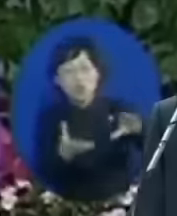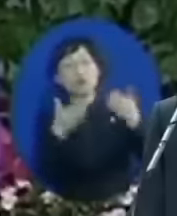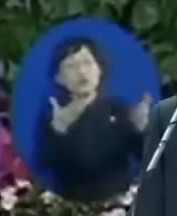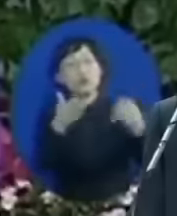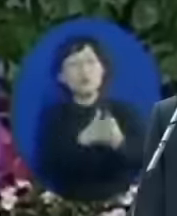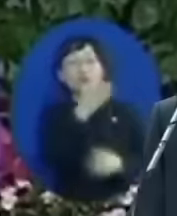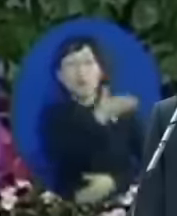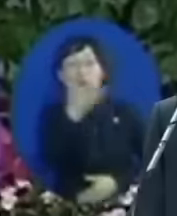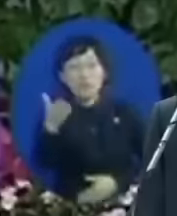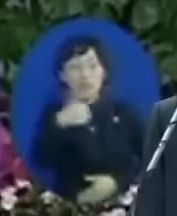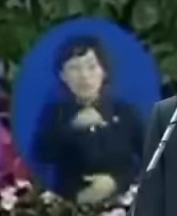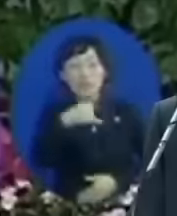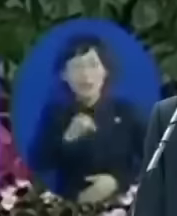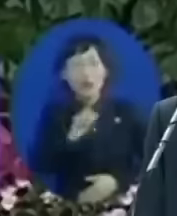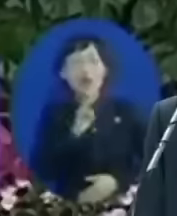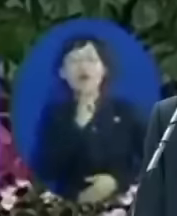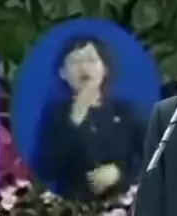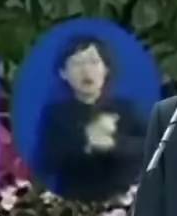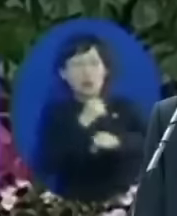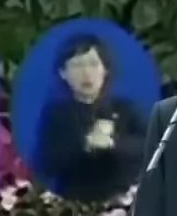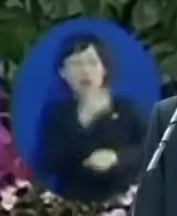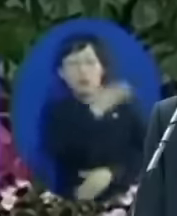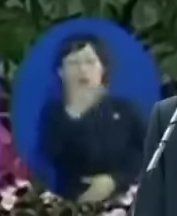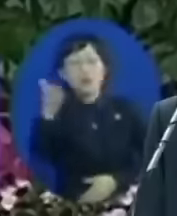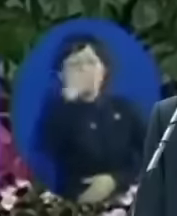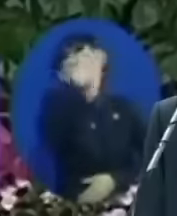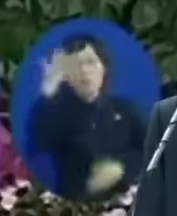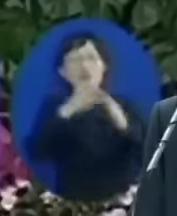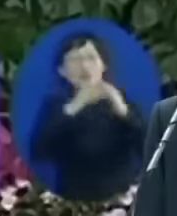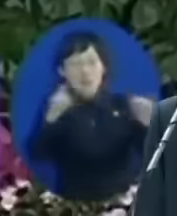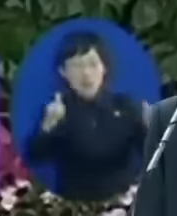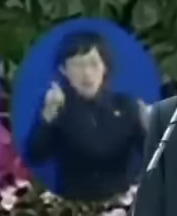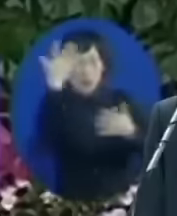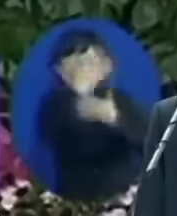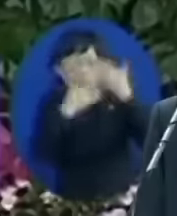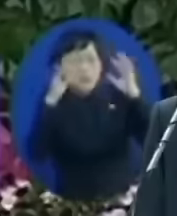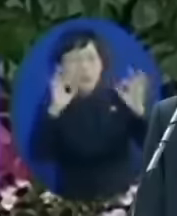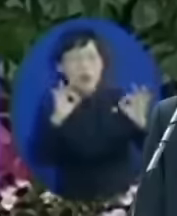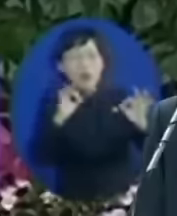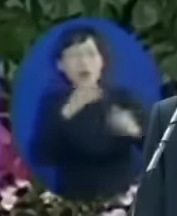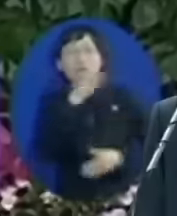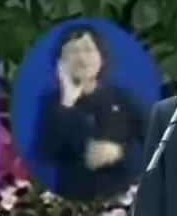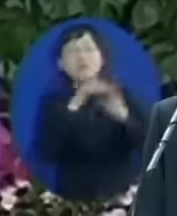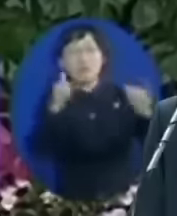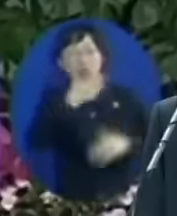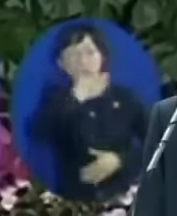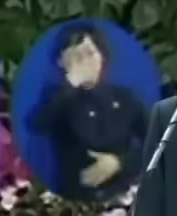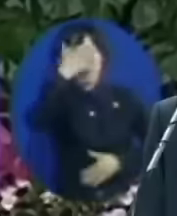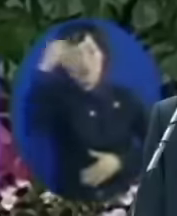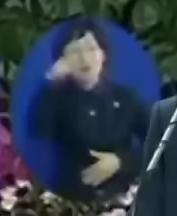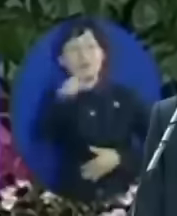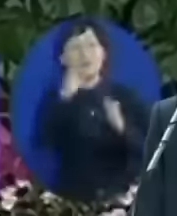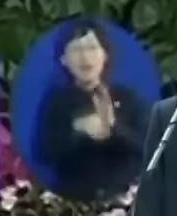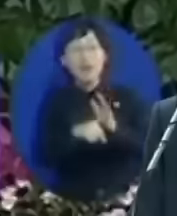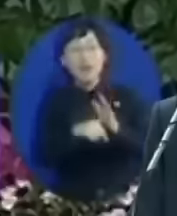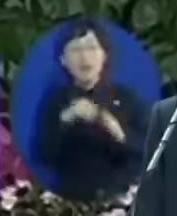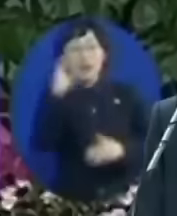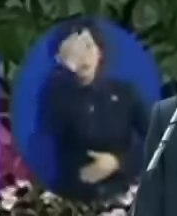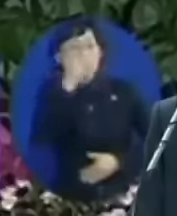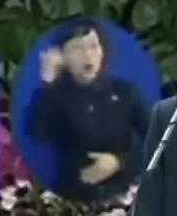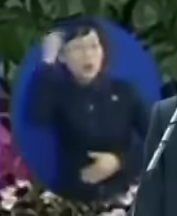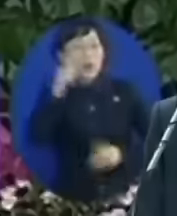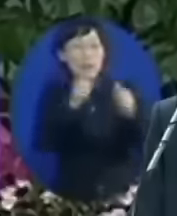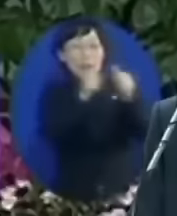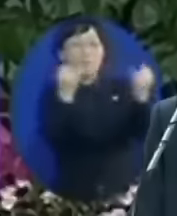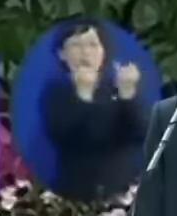너희의 자녀들은 예언할 것이요 너희의 젊은이들은 환상을 보고 너희 늙은이는 꿈을 꾸리라. 그때 내가 내 영을 내 남종과